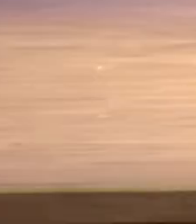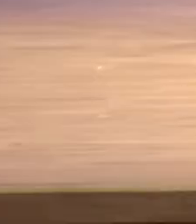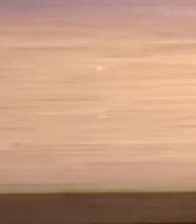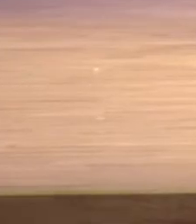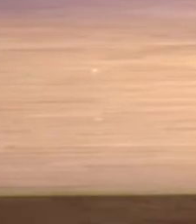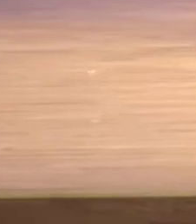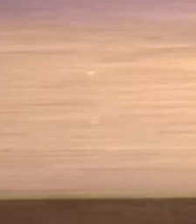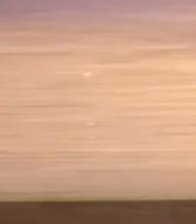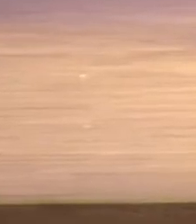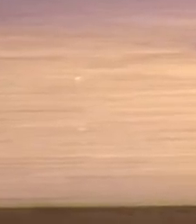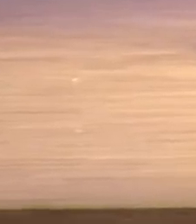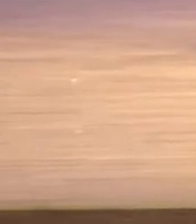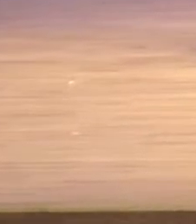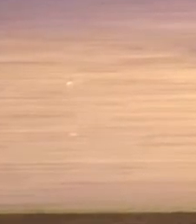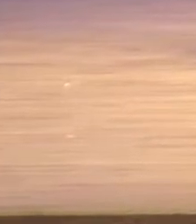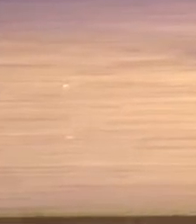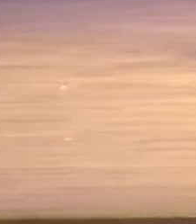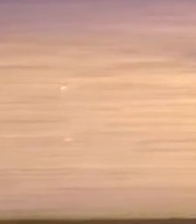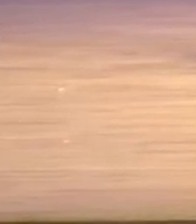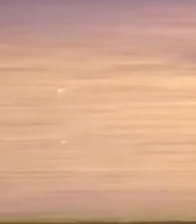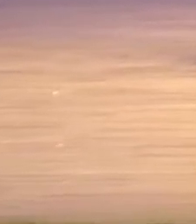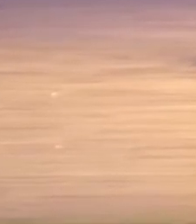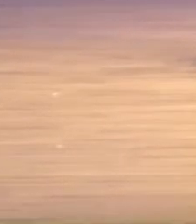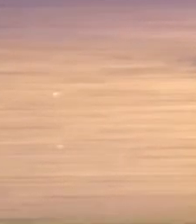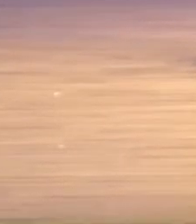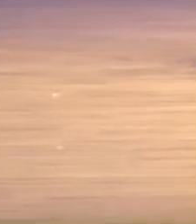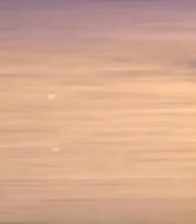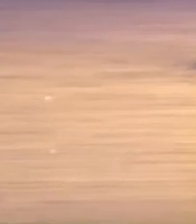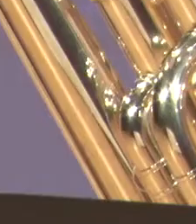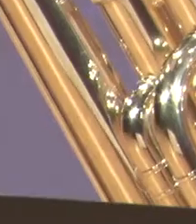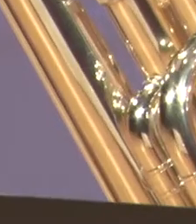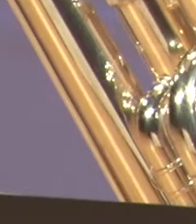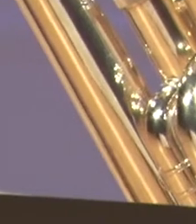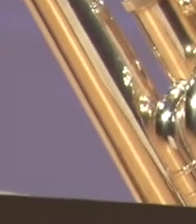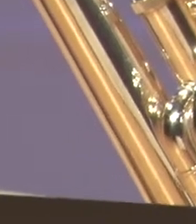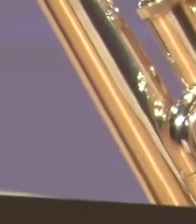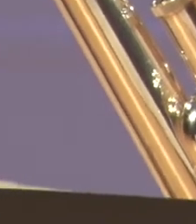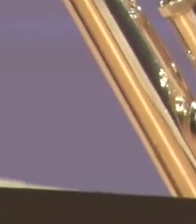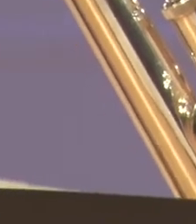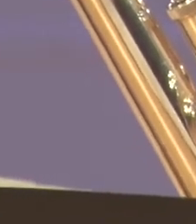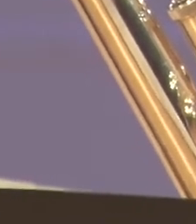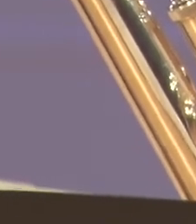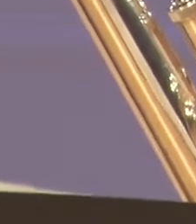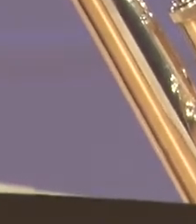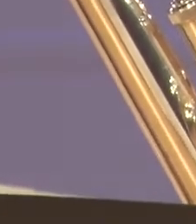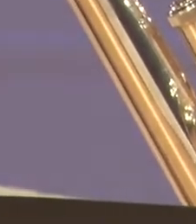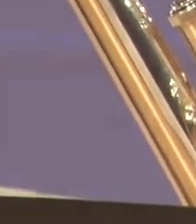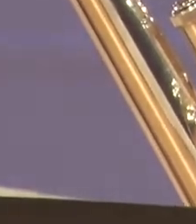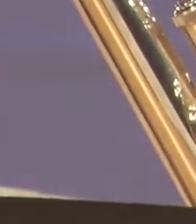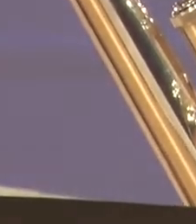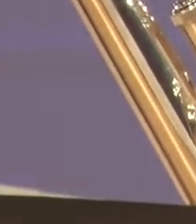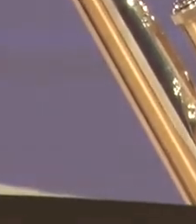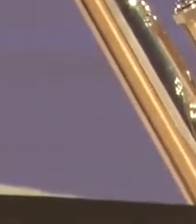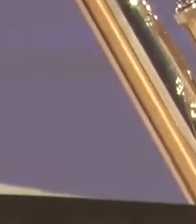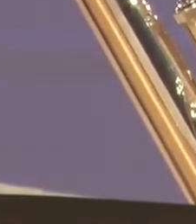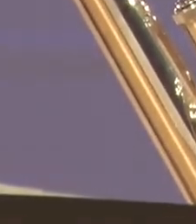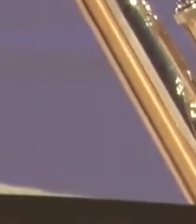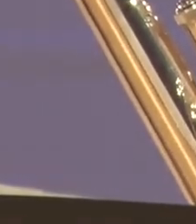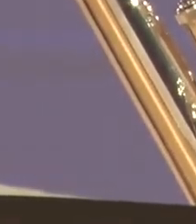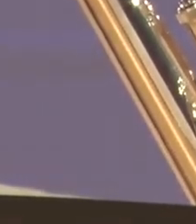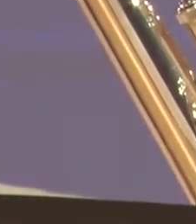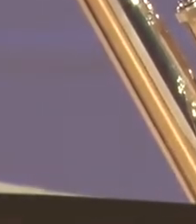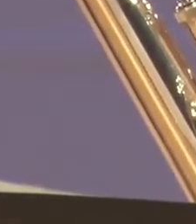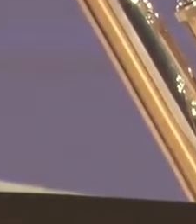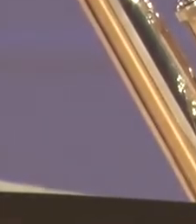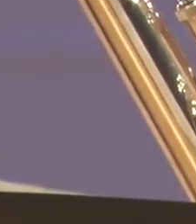これから吹く曲はアメージンググレースという曲ですこの曲はぱーりんピック開会